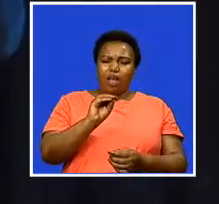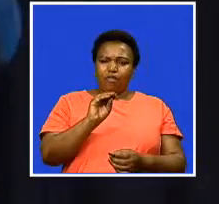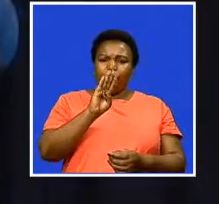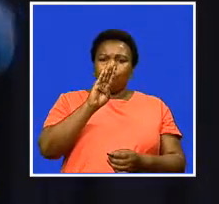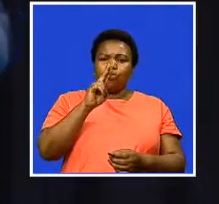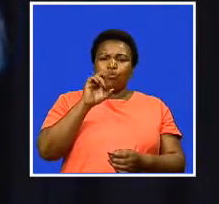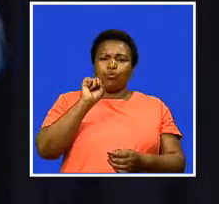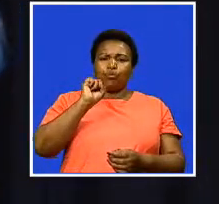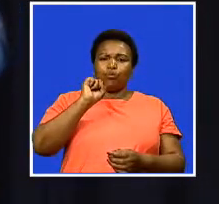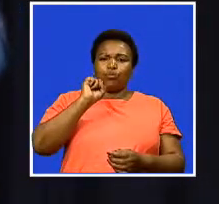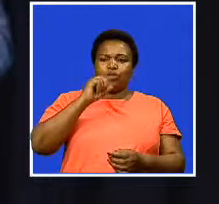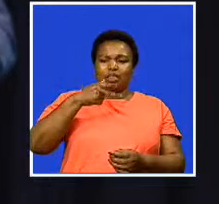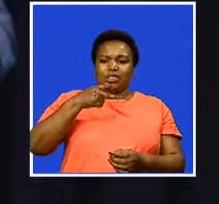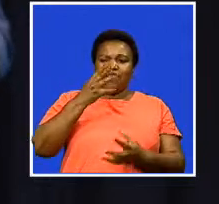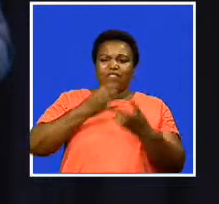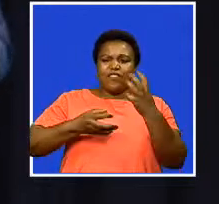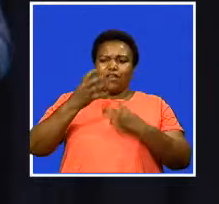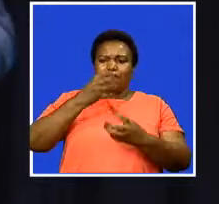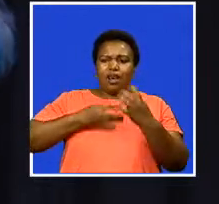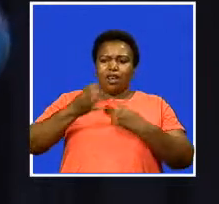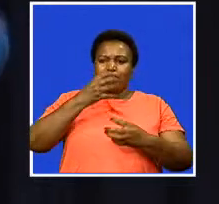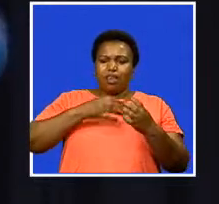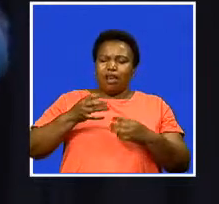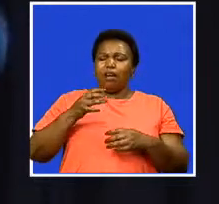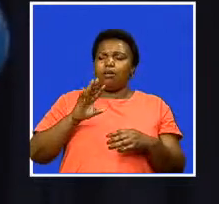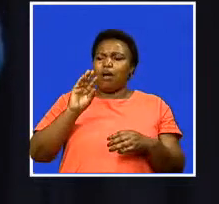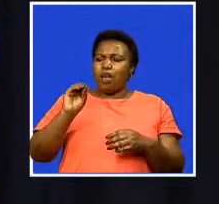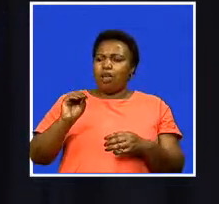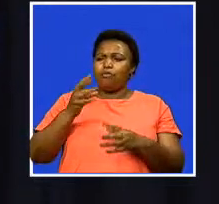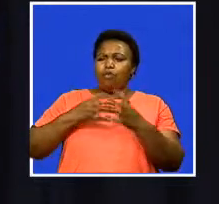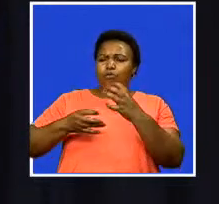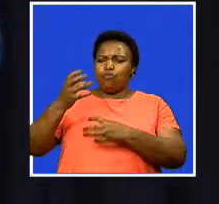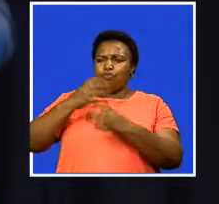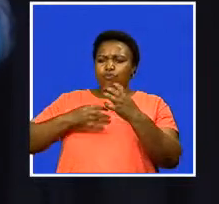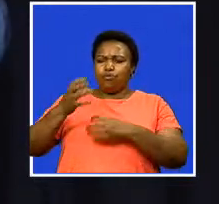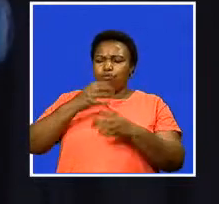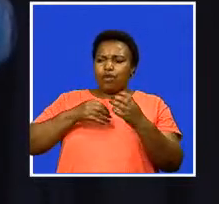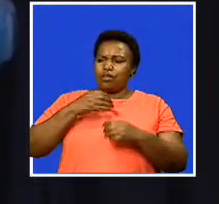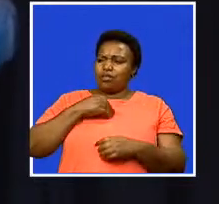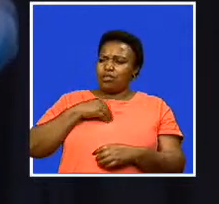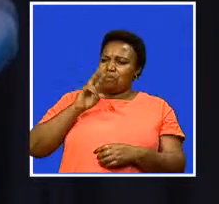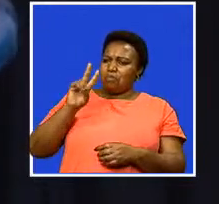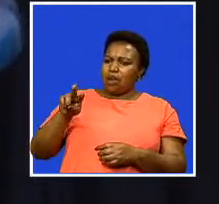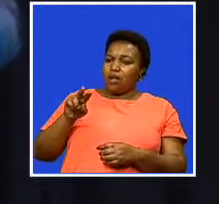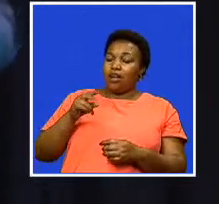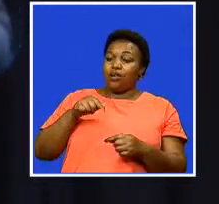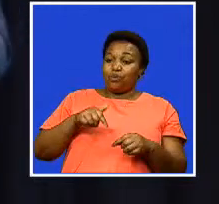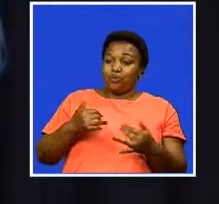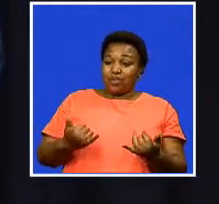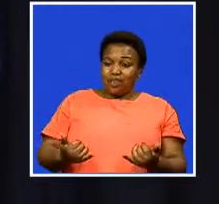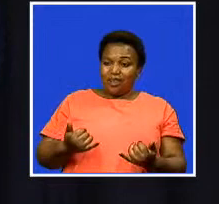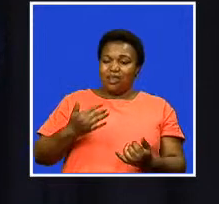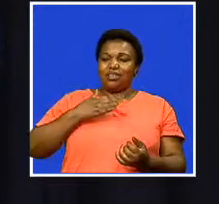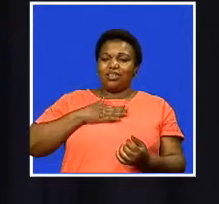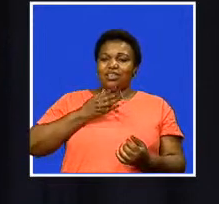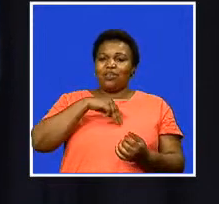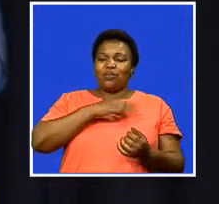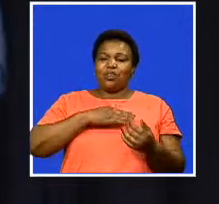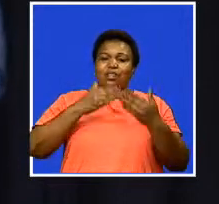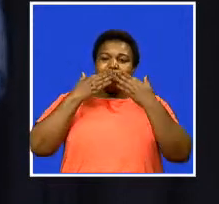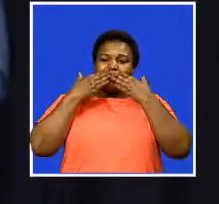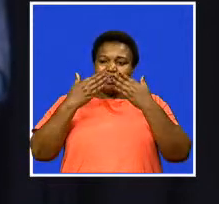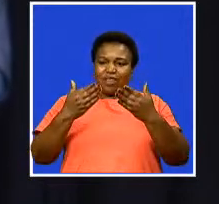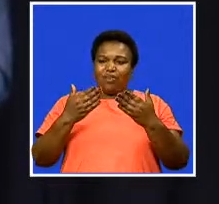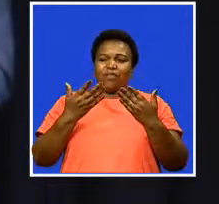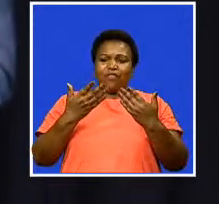babasa ke imlilo la ngaphandle siyibone bente kube hlathi bese kuba ibushfire sibonga ke ukuthi namhla bavele ba